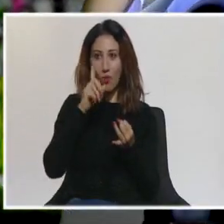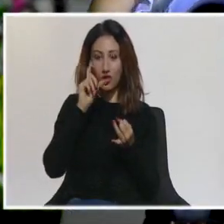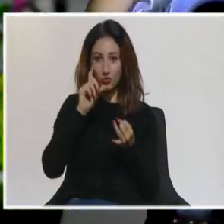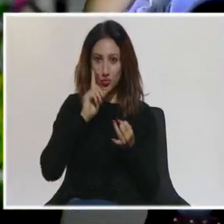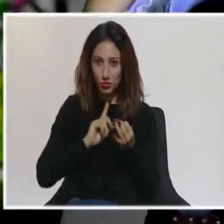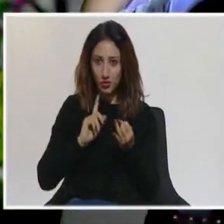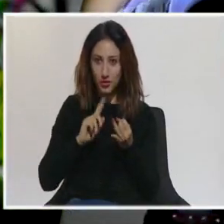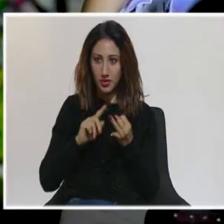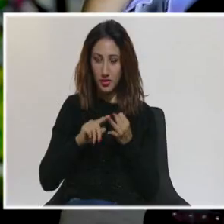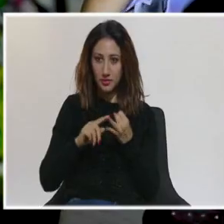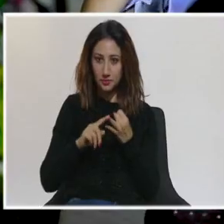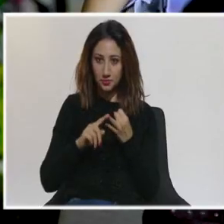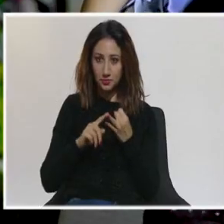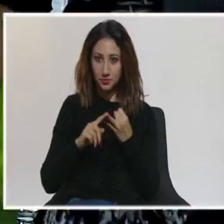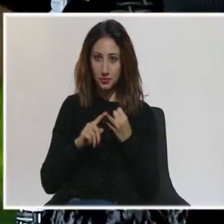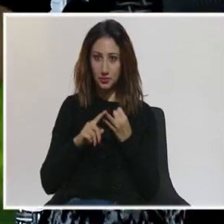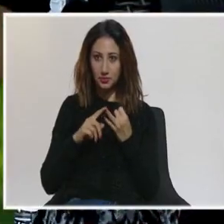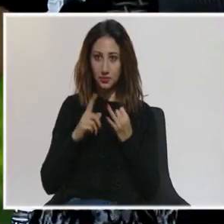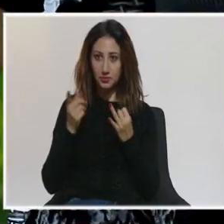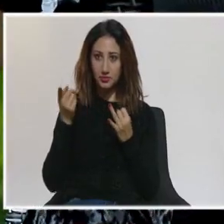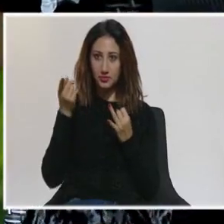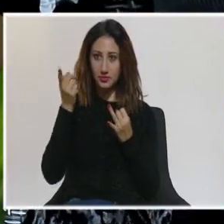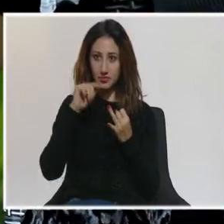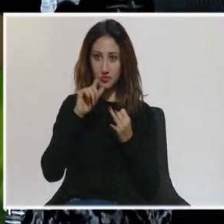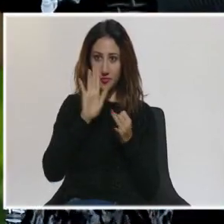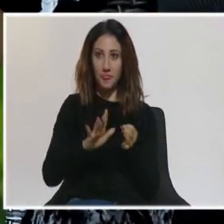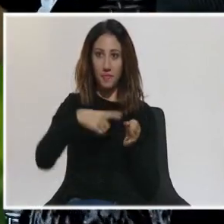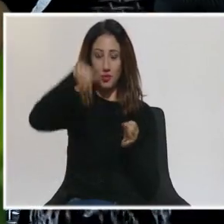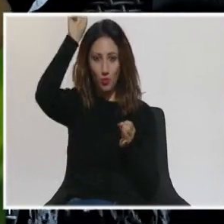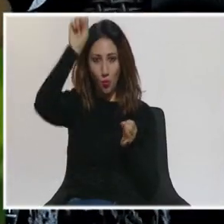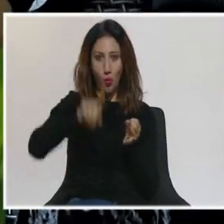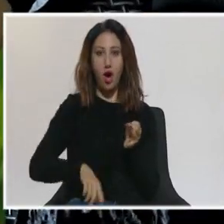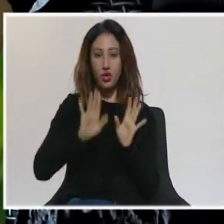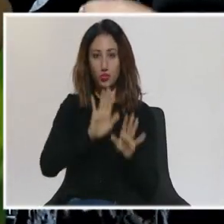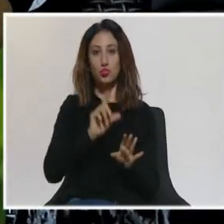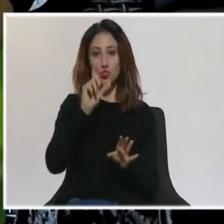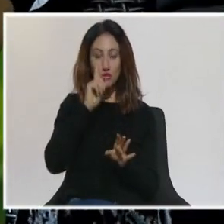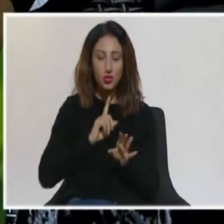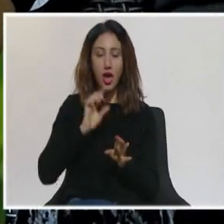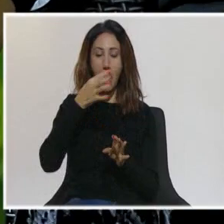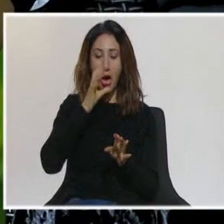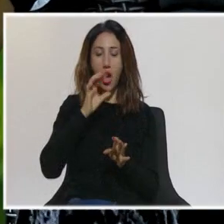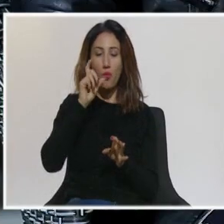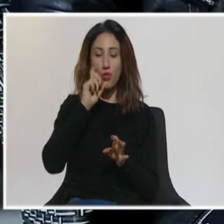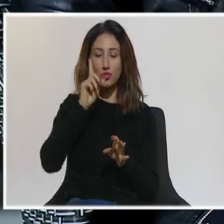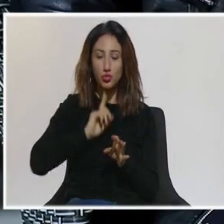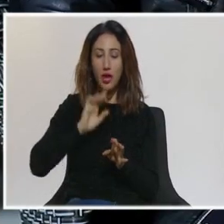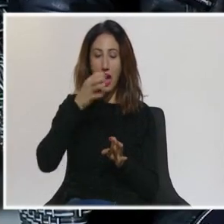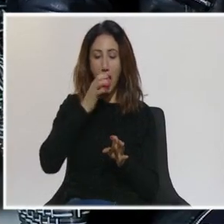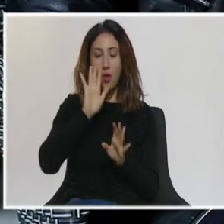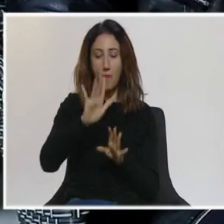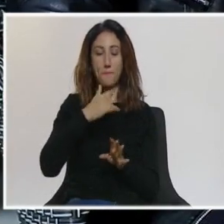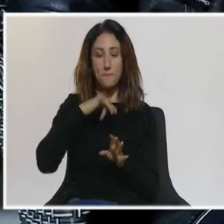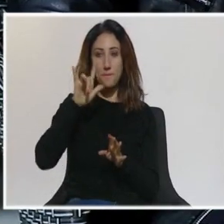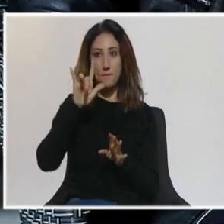قهوه ايه تاني طقوس غير المشروبات لا هو طقوس هو الشاي والقهوه على طول يوم عادي ولا يوم تصوير بس عشت